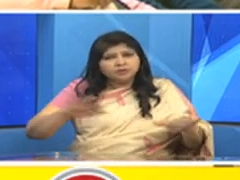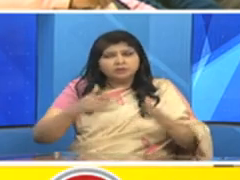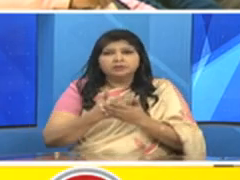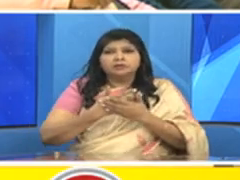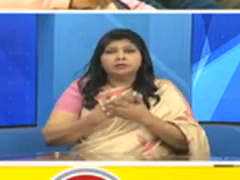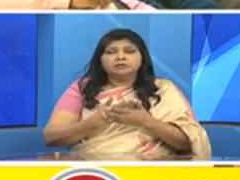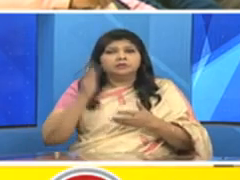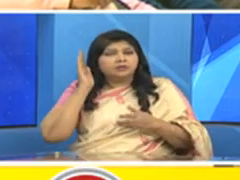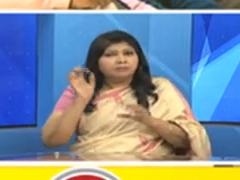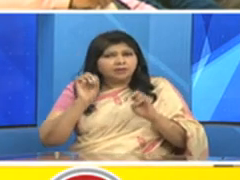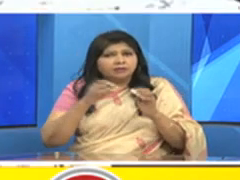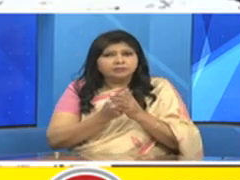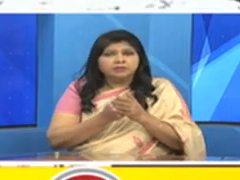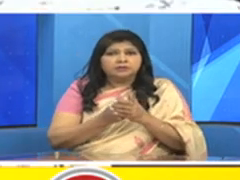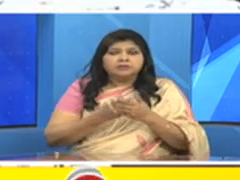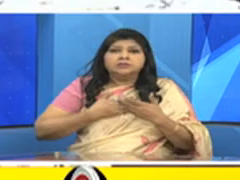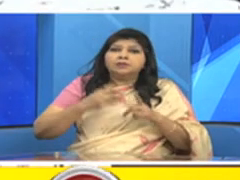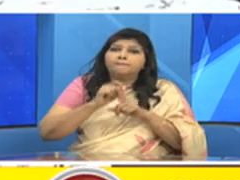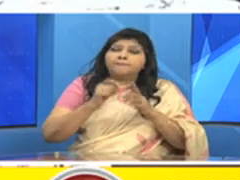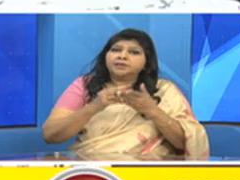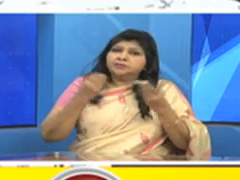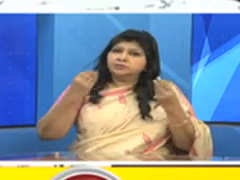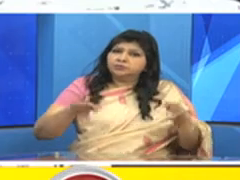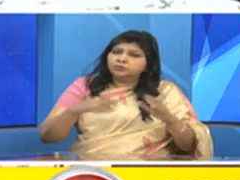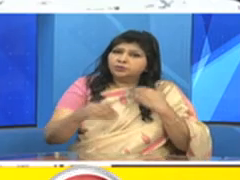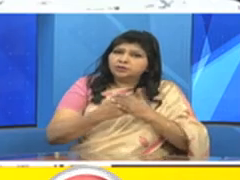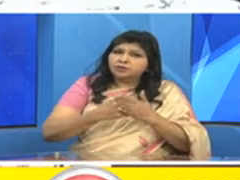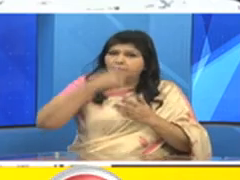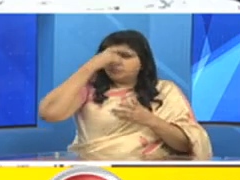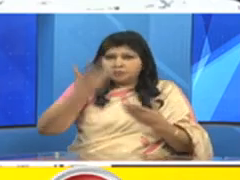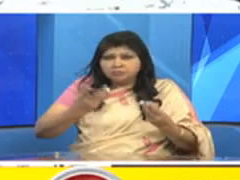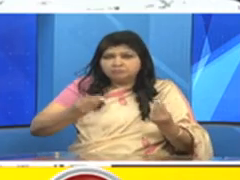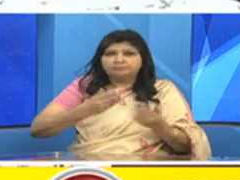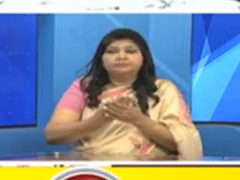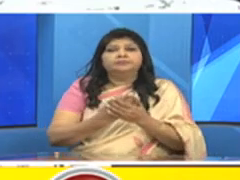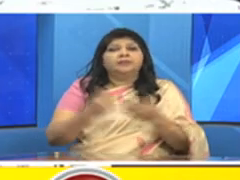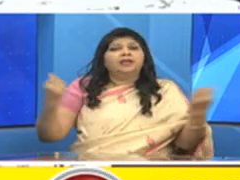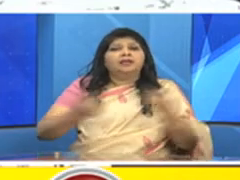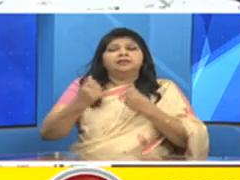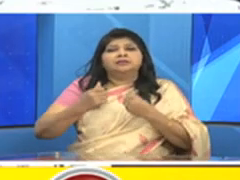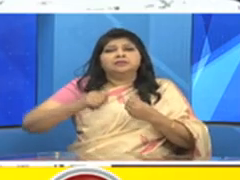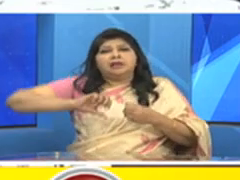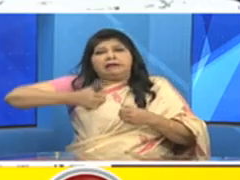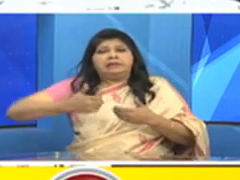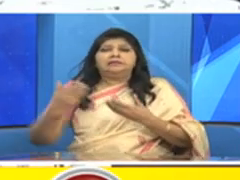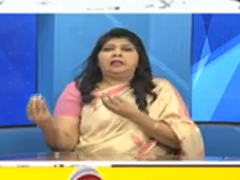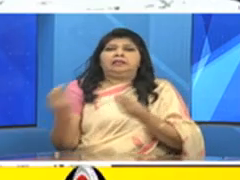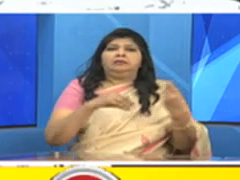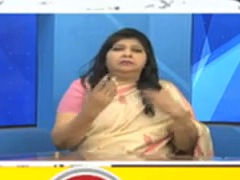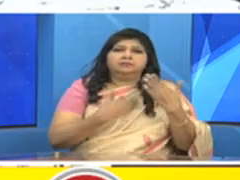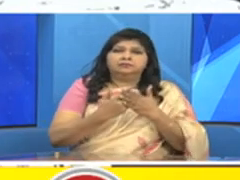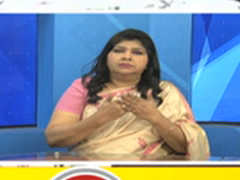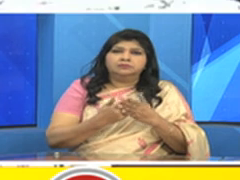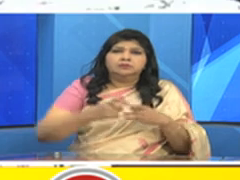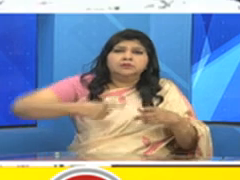के बारे में सुना है जहां शांति और सद्भाव जीवन के लिए मुसीबत बने हो? हिंसा किसी समस्या का समाधान नहीं करती।